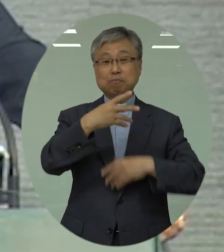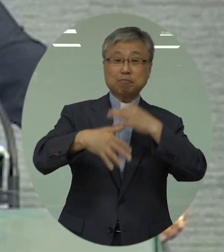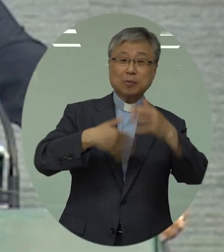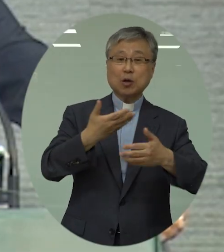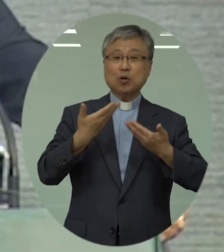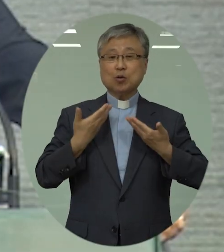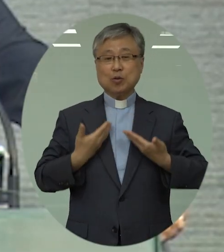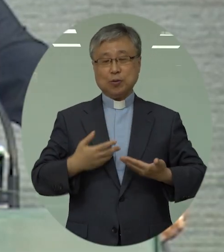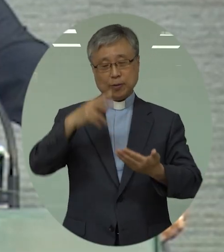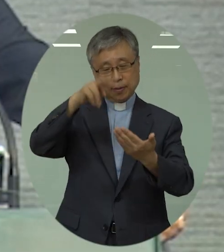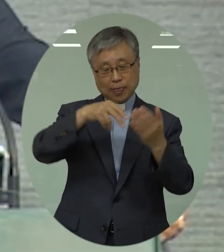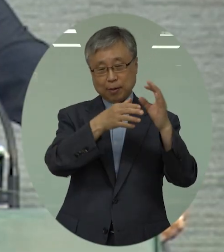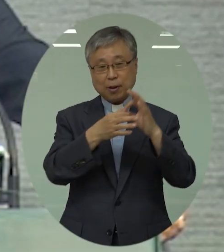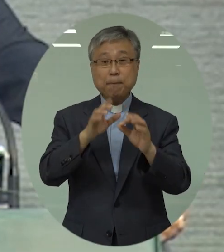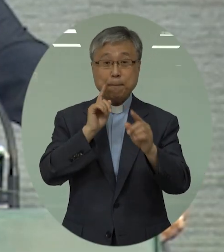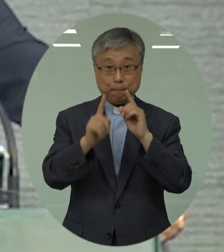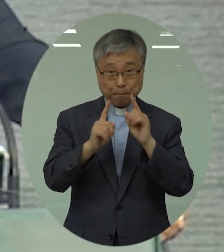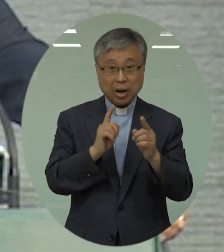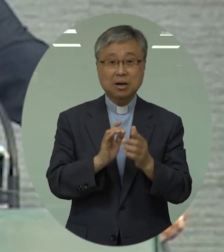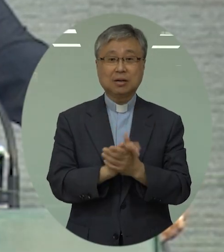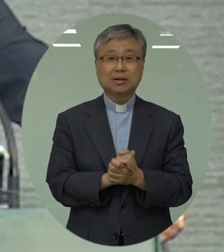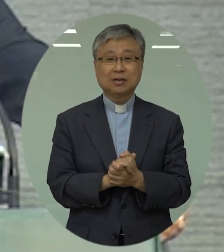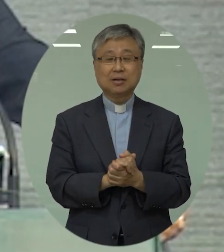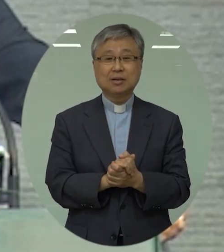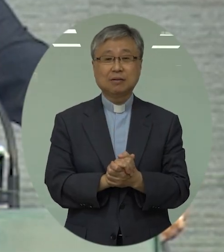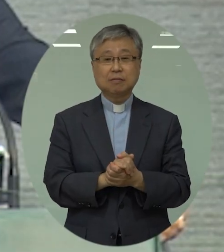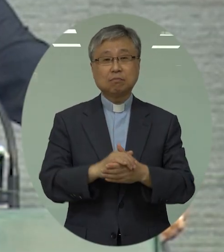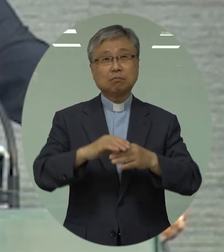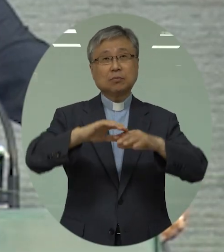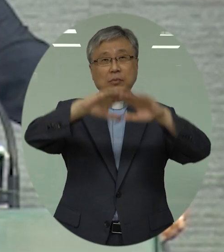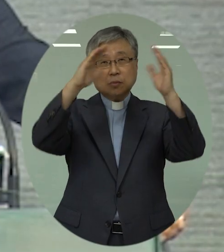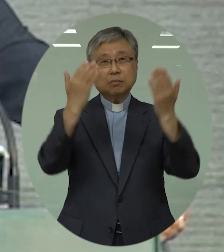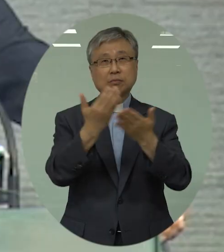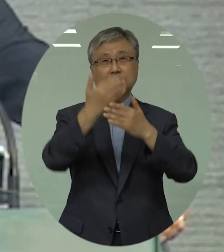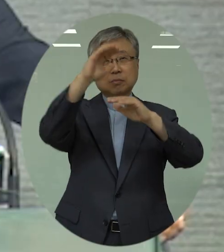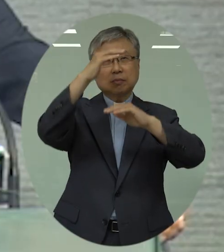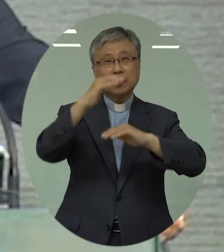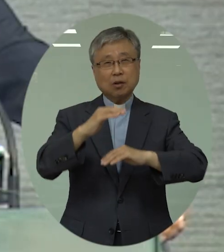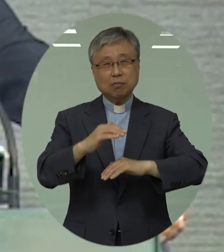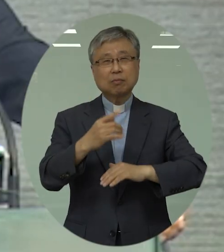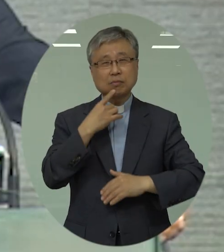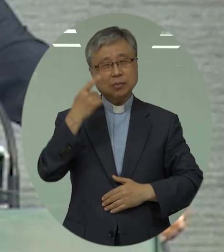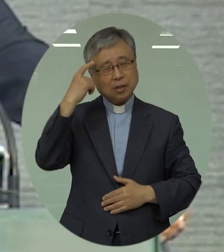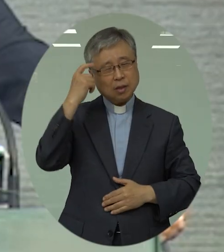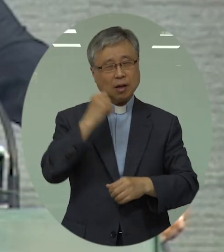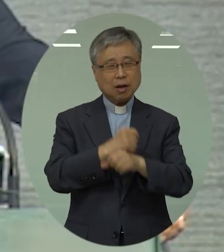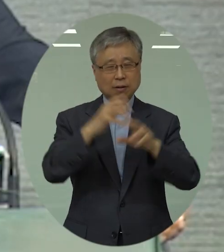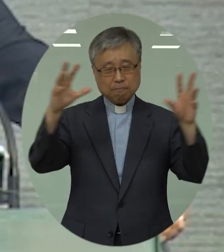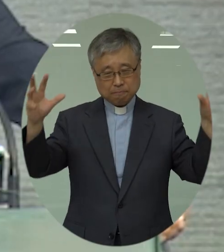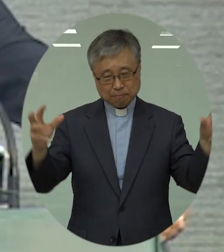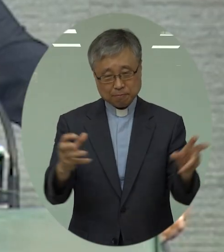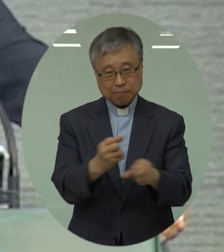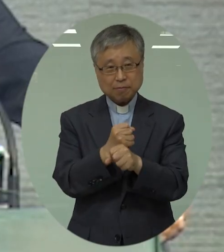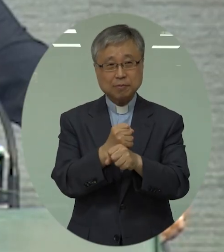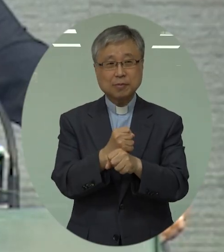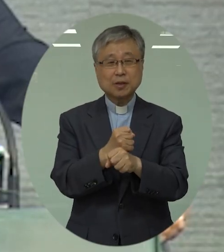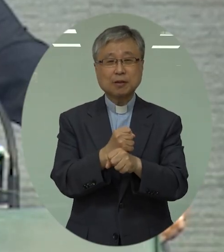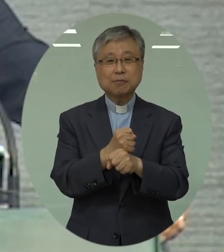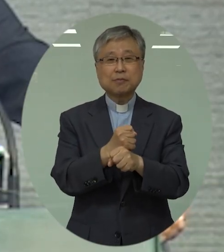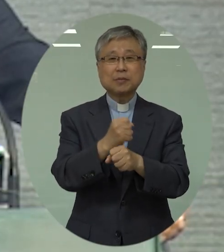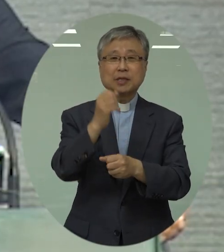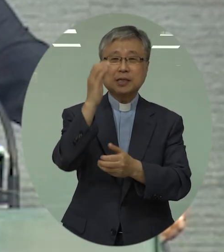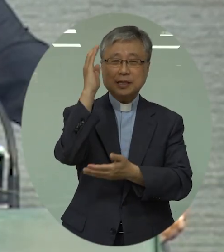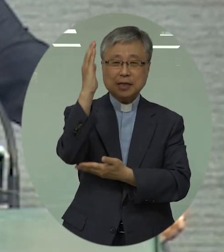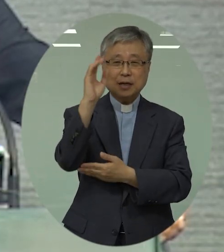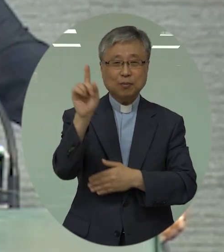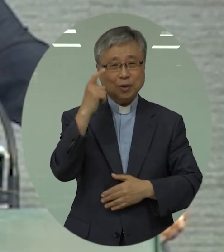없지만 조용히 읽으면서 본문을 줄거리만 생각해요. 핵심이 뭐지? 오늘 본문의 핵심되는 스토리가